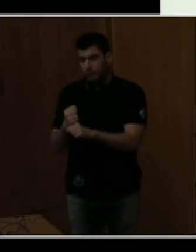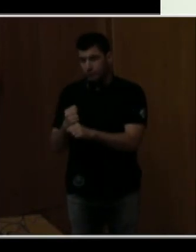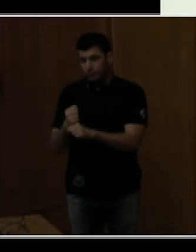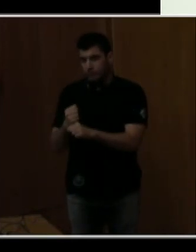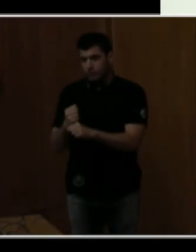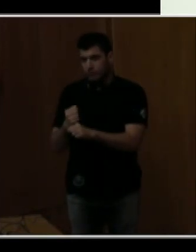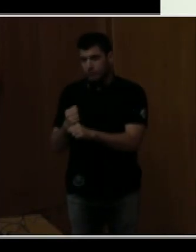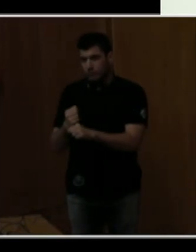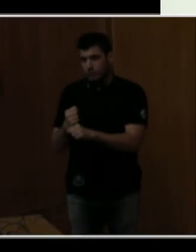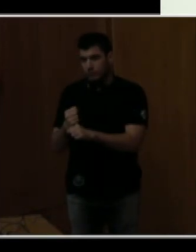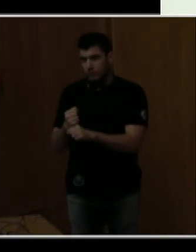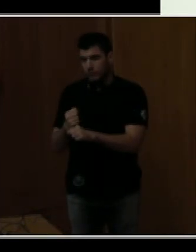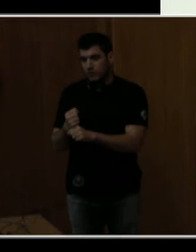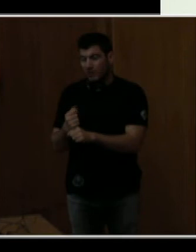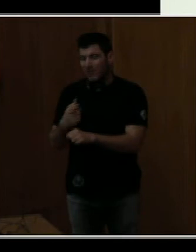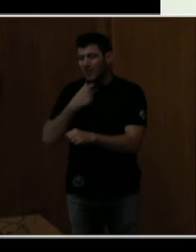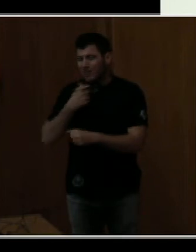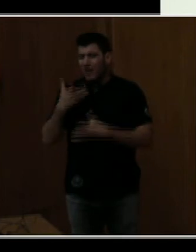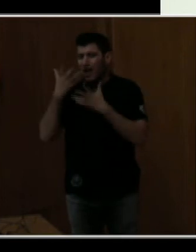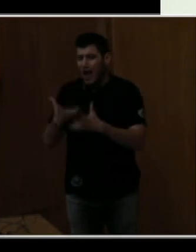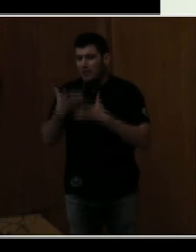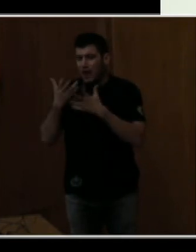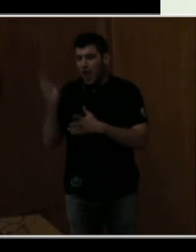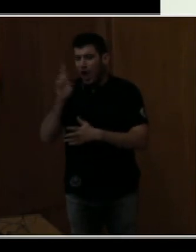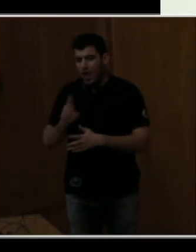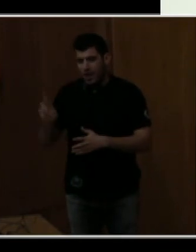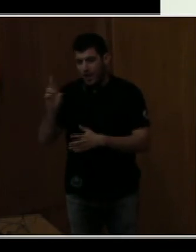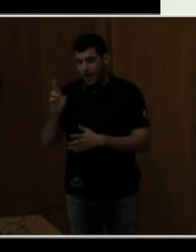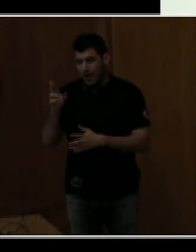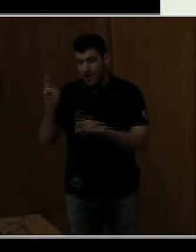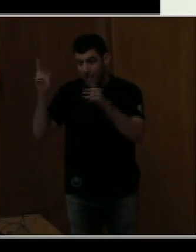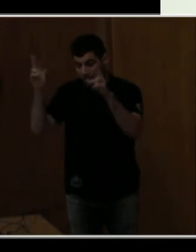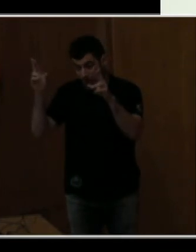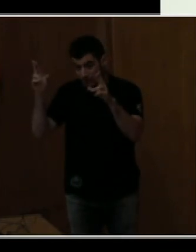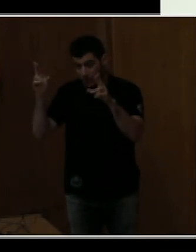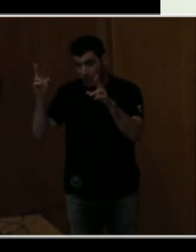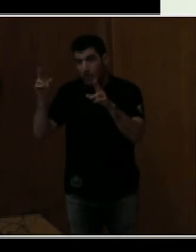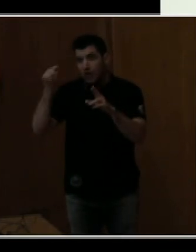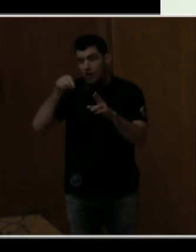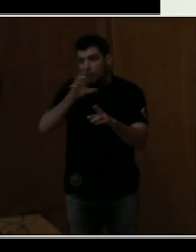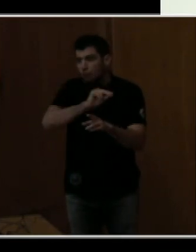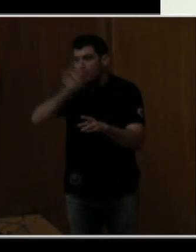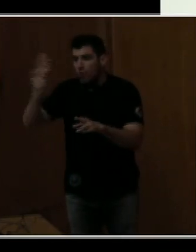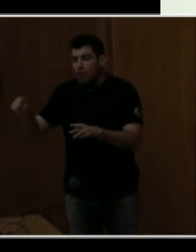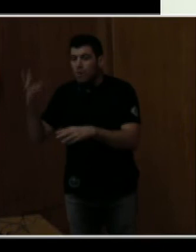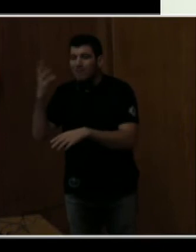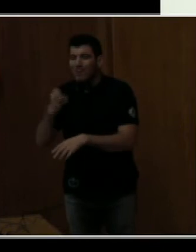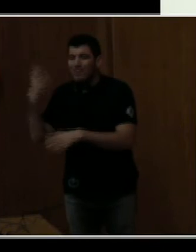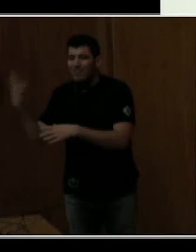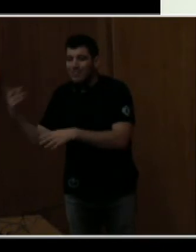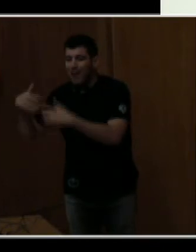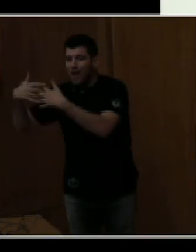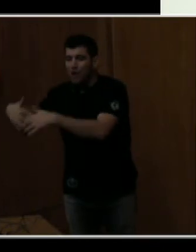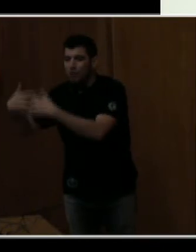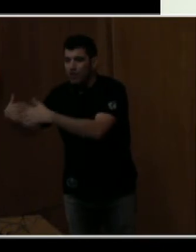απαιτείται η αντίστοιχη κατανάλωση ενέργειας που αντιστοιχεί σε 34 εργοστάσια παραγωγής ενέργειας των 500 ΜΒ. Και